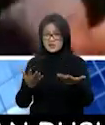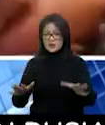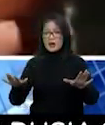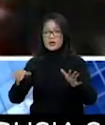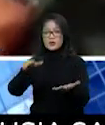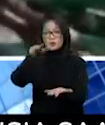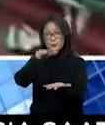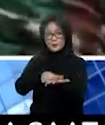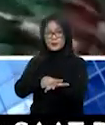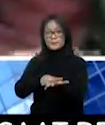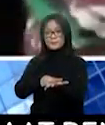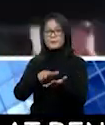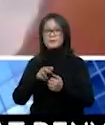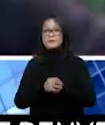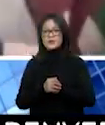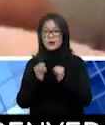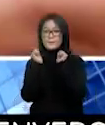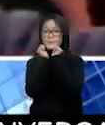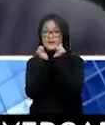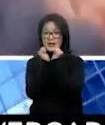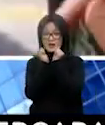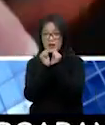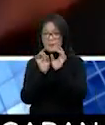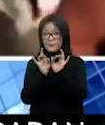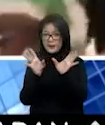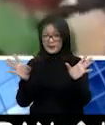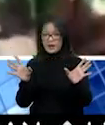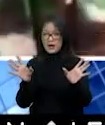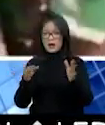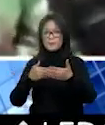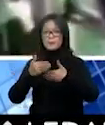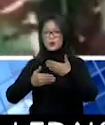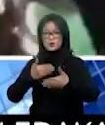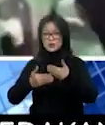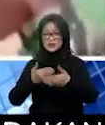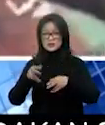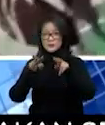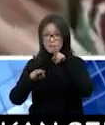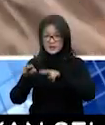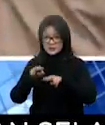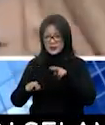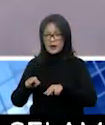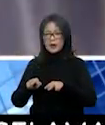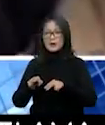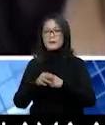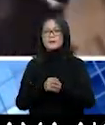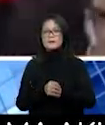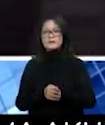menetapkan dalam tindak pidana yang berbeda ya. Dan proses penyelidikan maupun penyidikan di Kejaksaan Agung